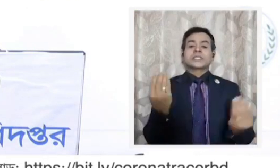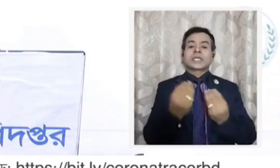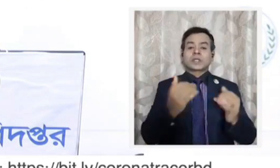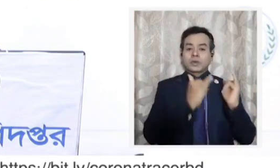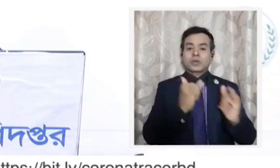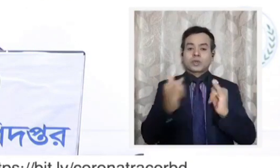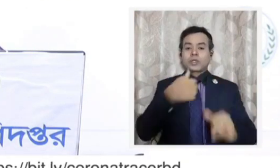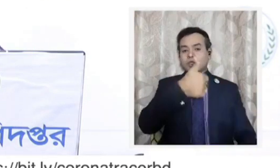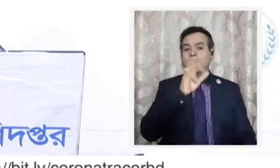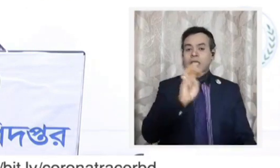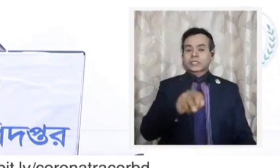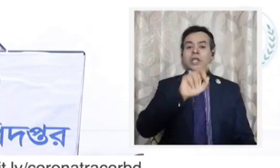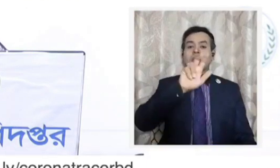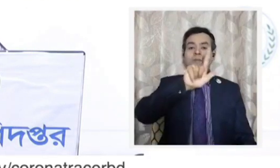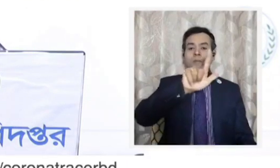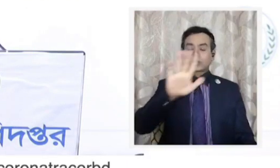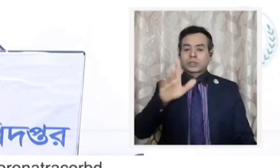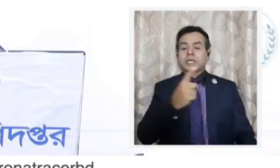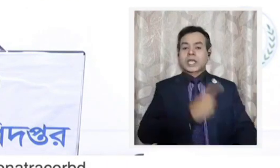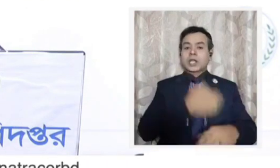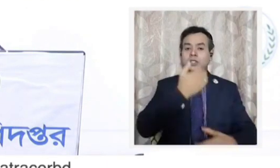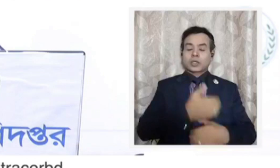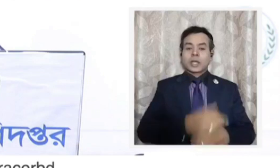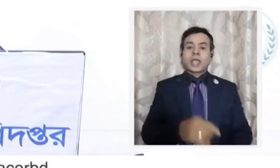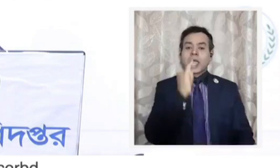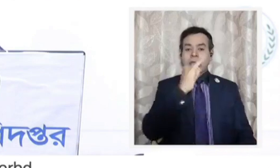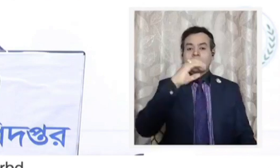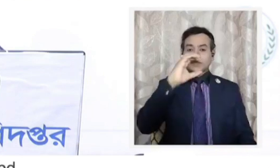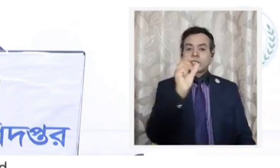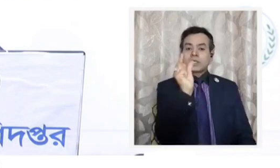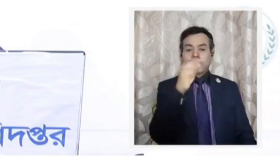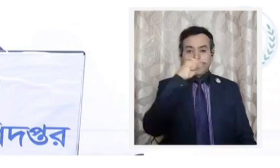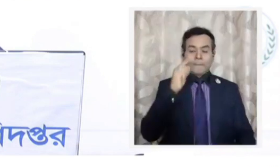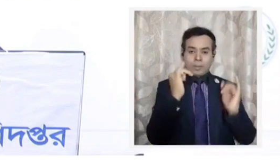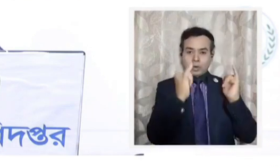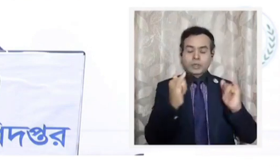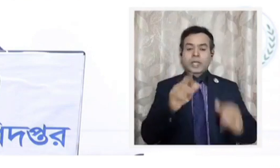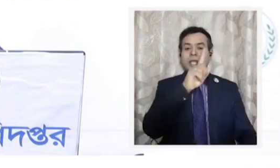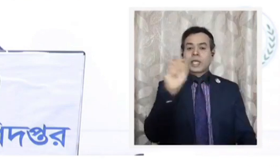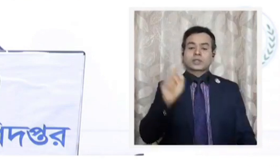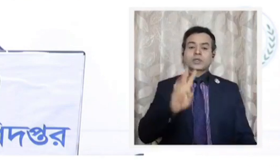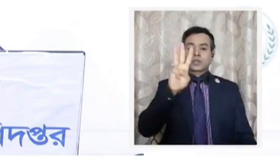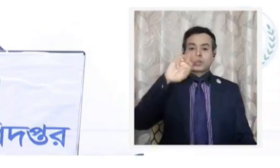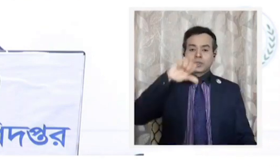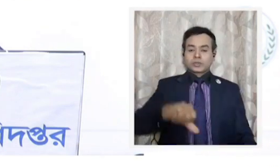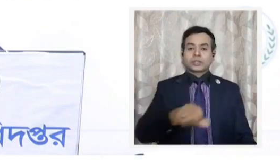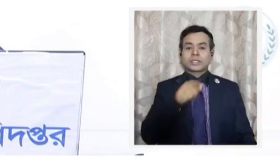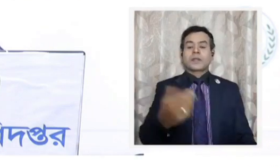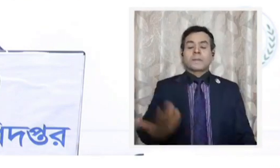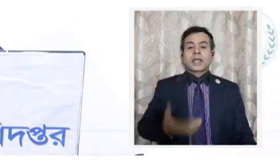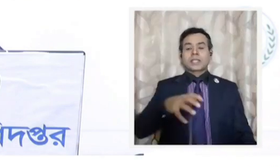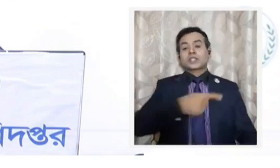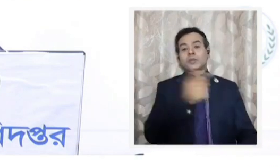হাসপাতালের তথ্য আপনাদের সামনে উপস্থাপন করছি। ঢাকা মহানগরীতে সাধারণ বেডের সংখ্যা 6,075টি, ঢাকা মহানগরীতে